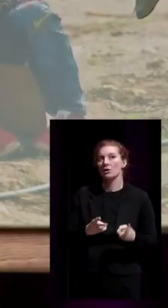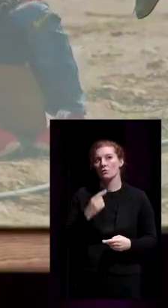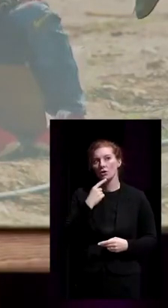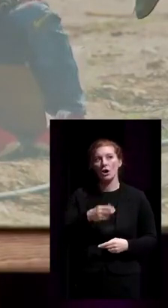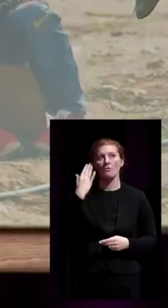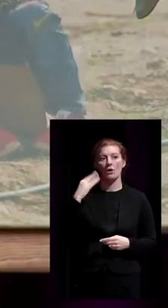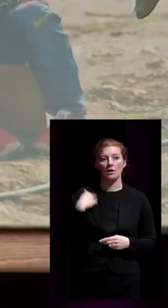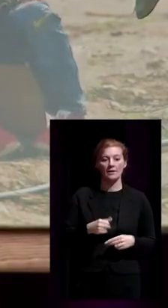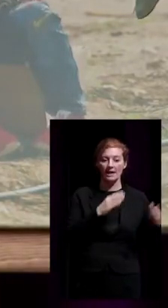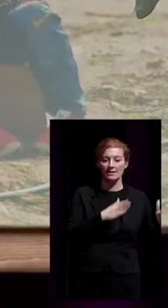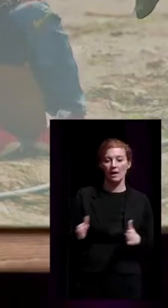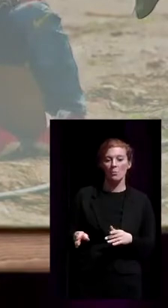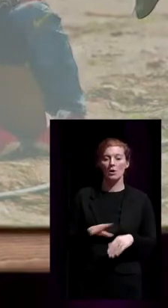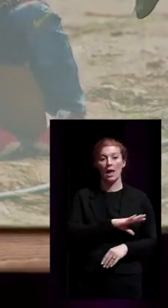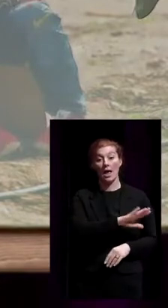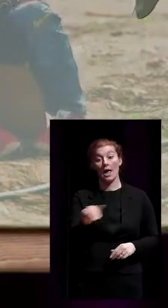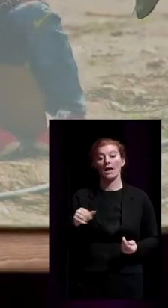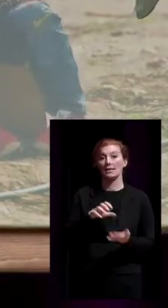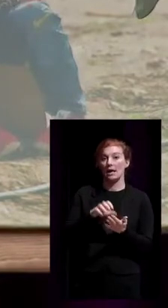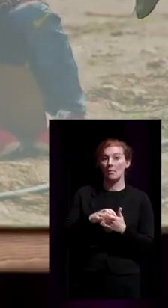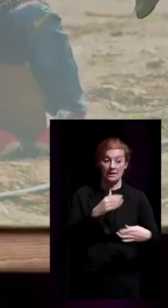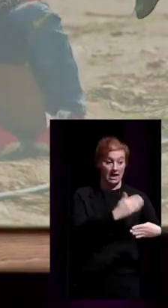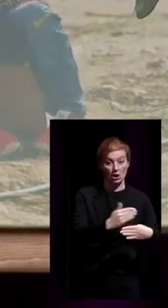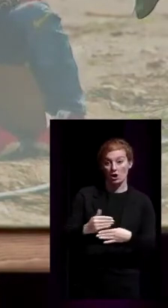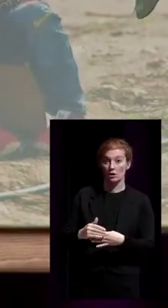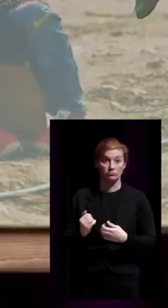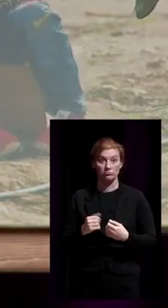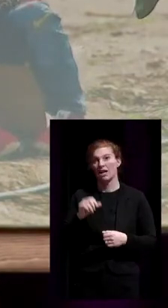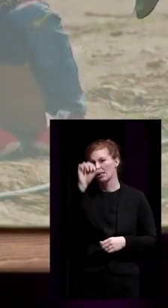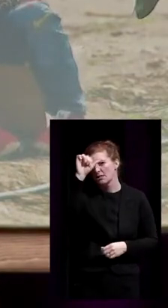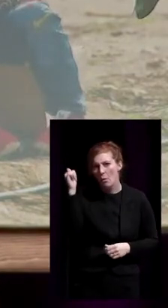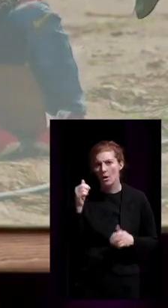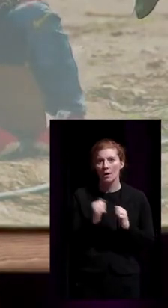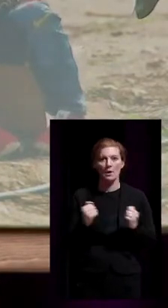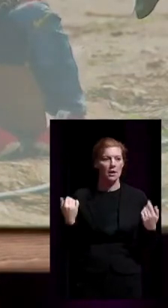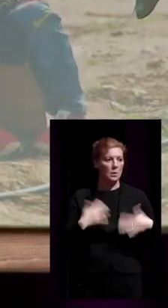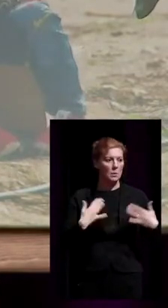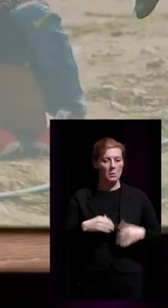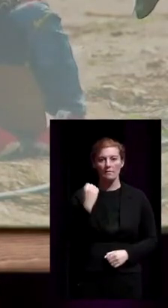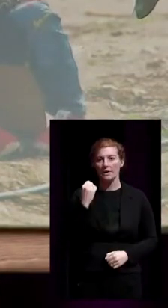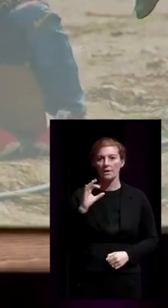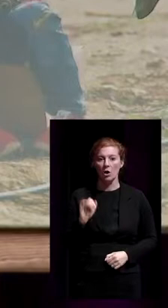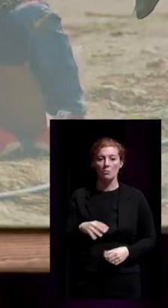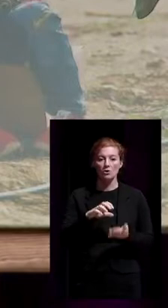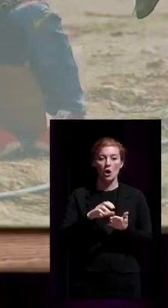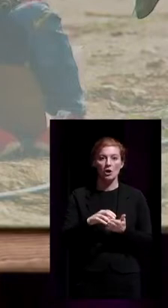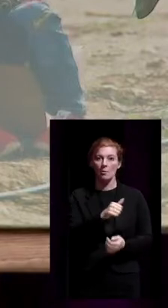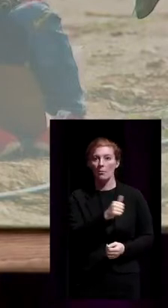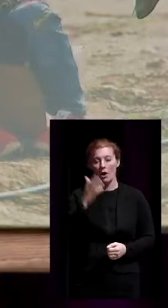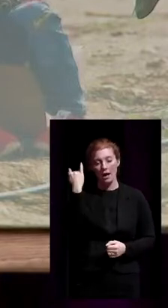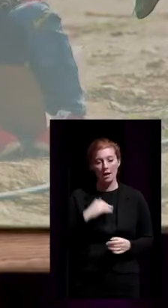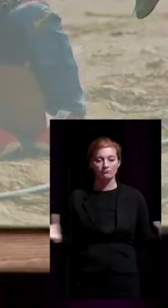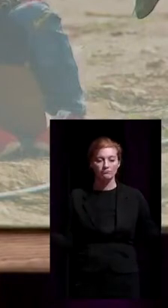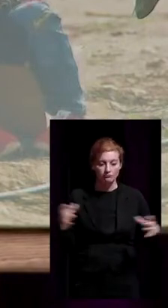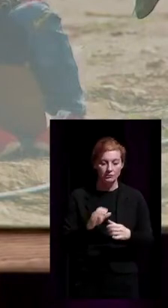hela samhällets olika aktörer. Det är jättesvårt, va? Men det skulle vara enormt viktigt om bara staten kunde samordna sin egen politik